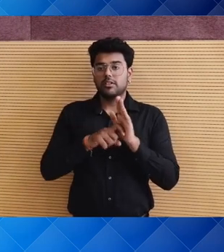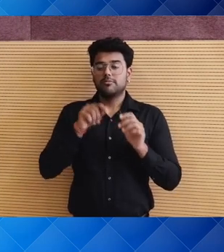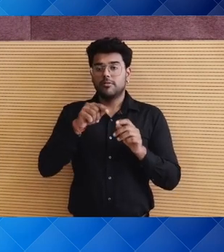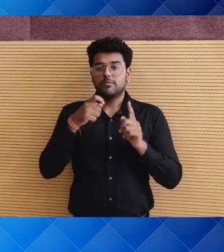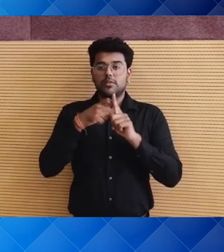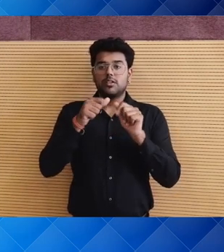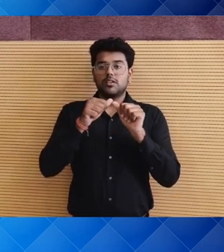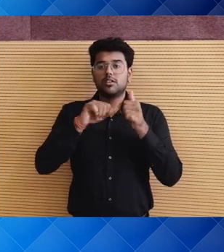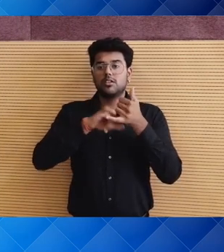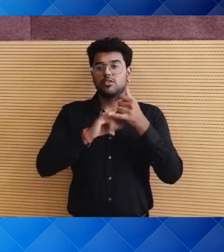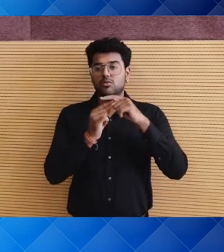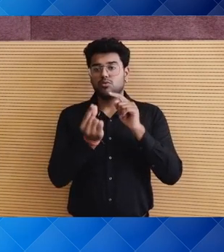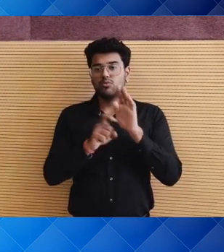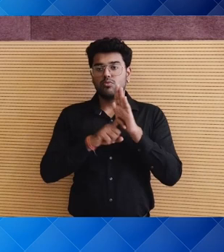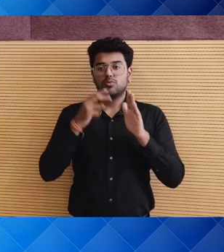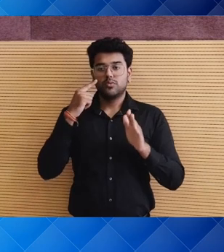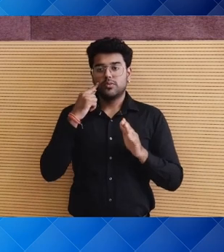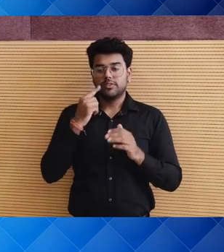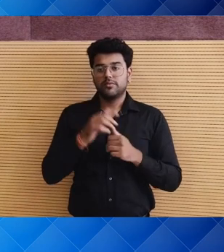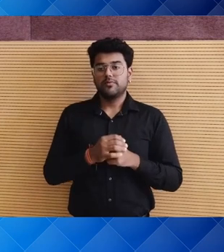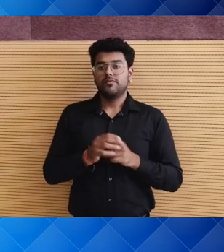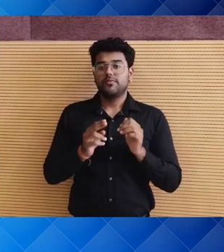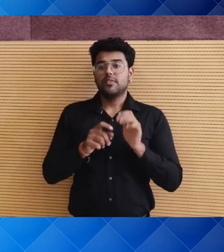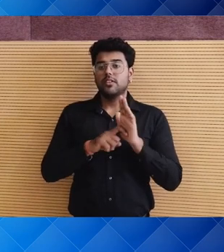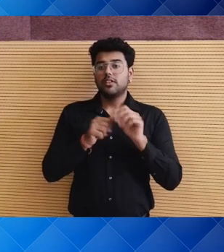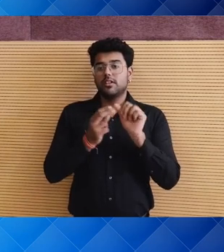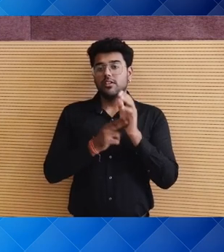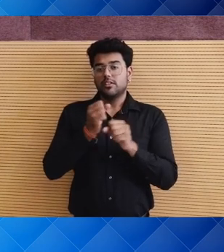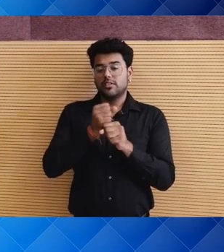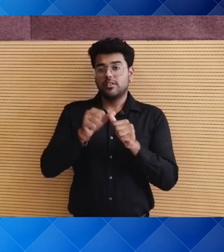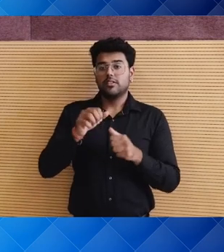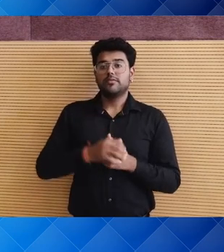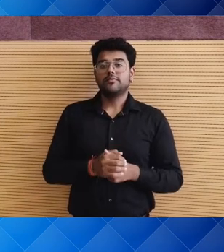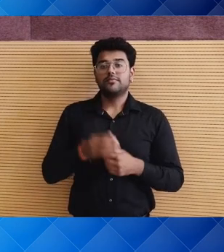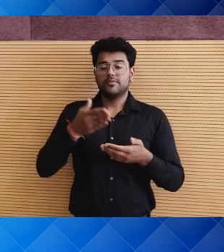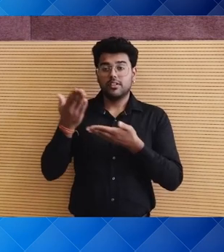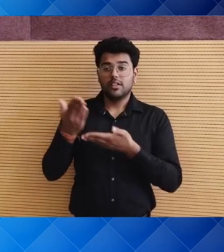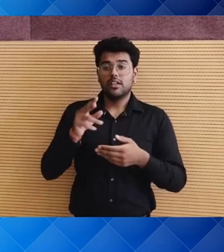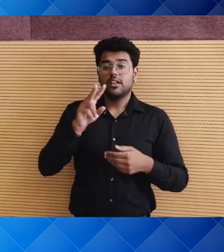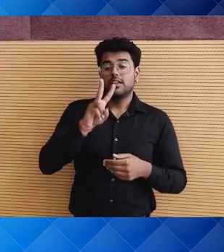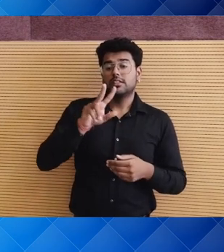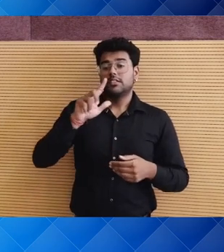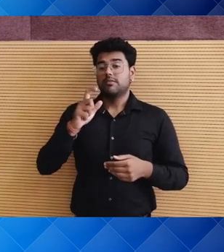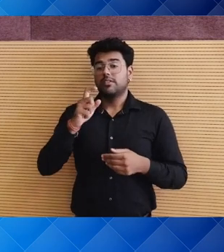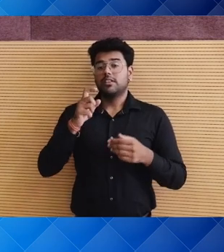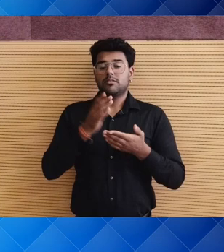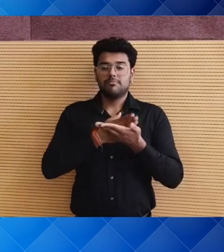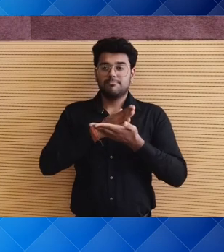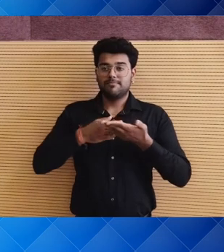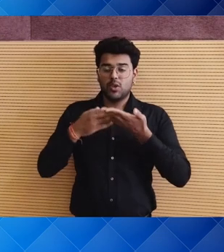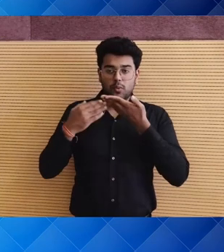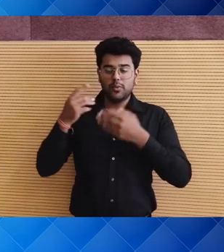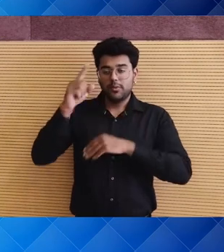रंगन जी की 82nd जन्मदिन पे हम देश की ओर से उनको प्रणाम करते हैं, उनको अनेक अनेक बधाई